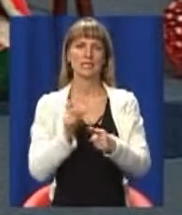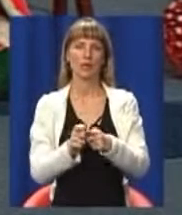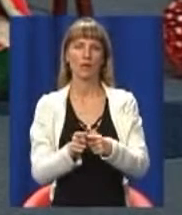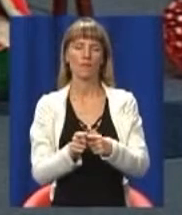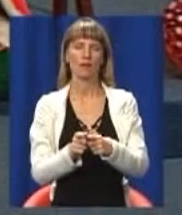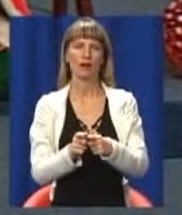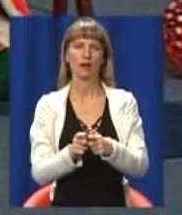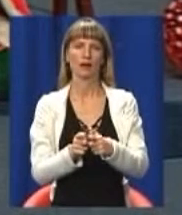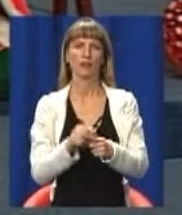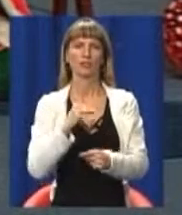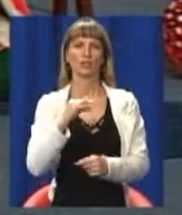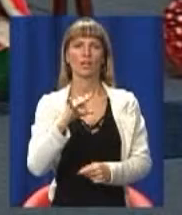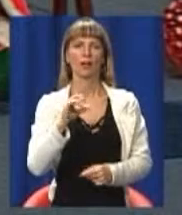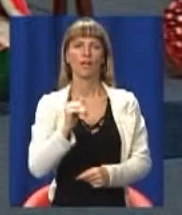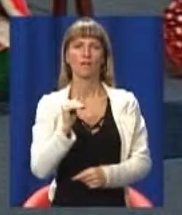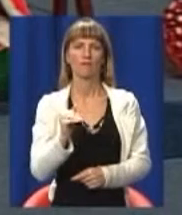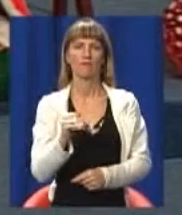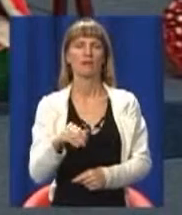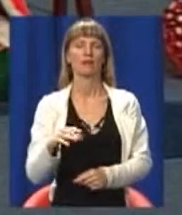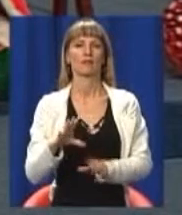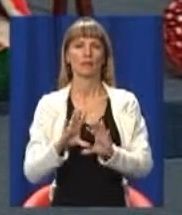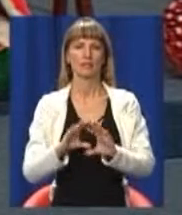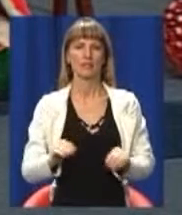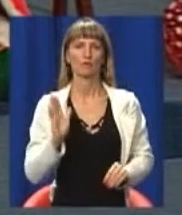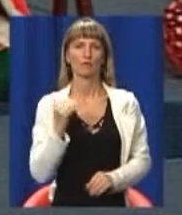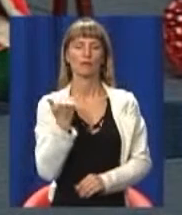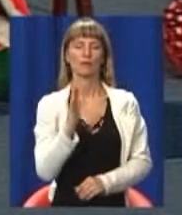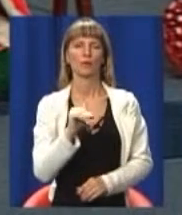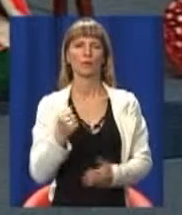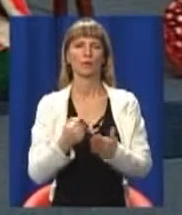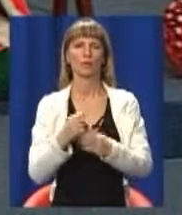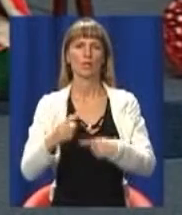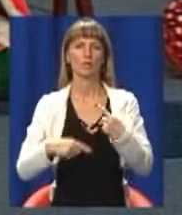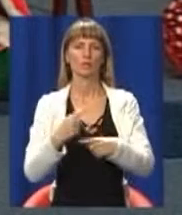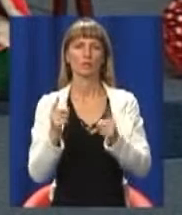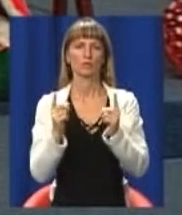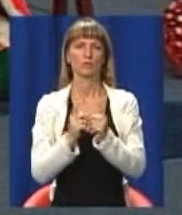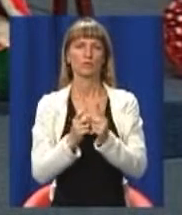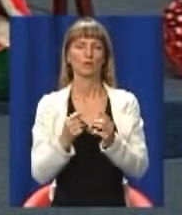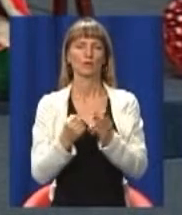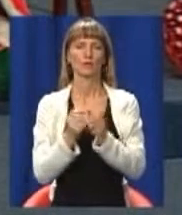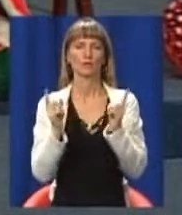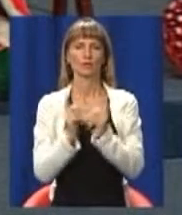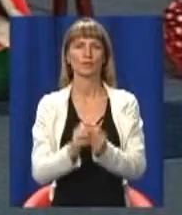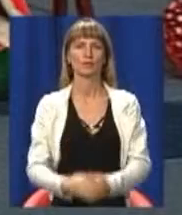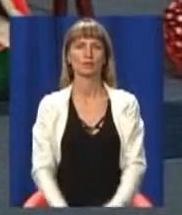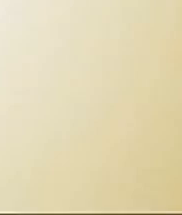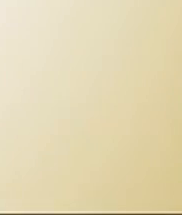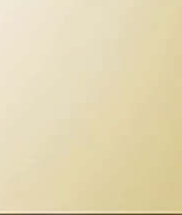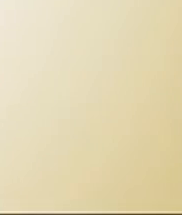слово «жираф». Будемо з вами прощатися. До наступних зустрічей. До свидання.